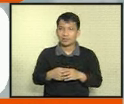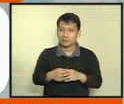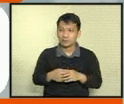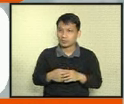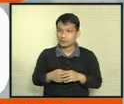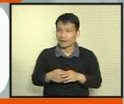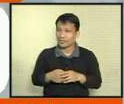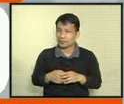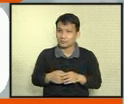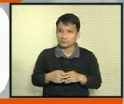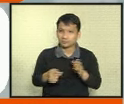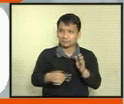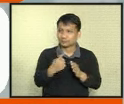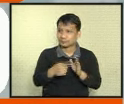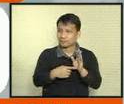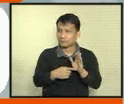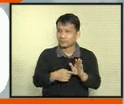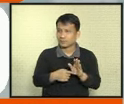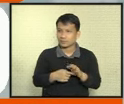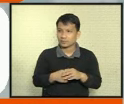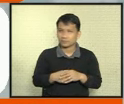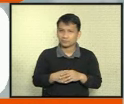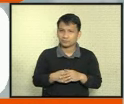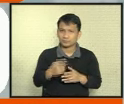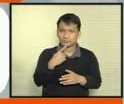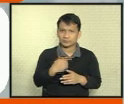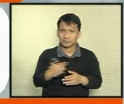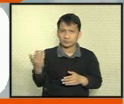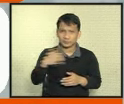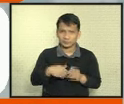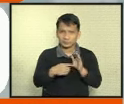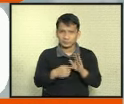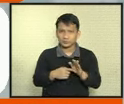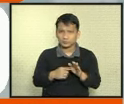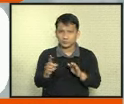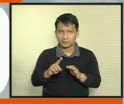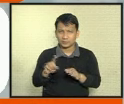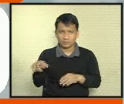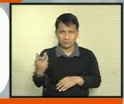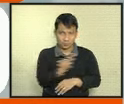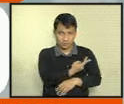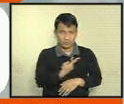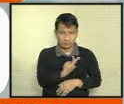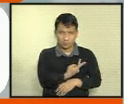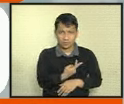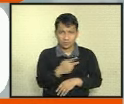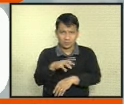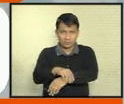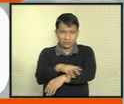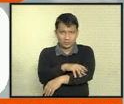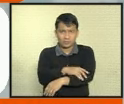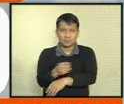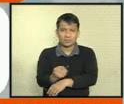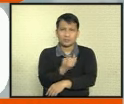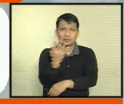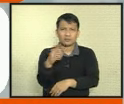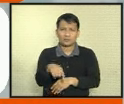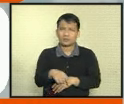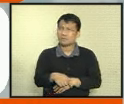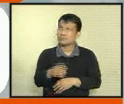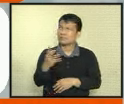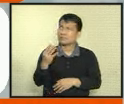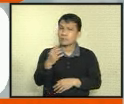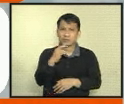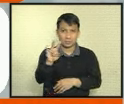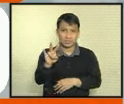kasama yung mga anak ko. O, nasa kanya lahat na resibo noon. Sino pong pumunta sa wen siya? Kami niya, siya. Siya lahat ng kapatid niya. Ilan sila? Oo, bali, ano